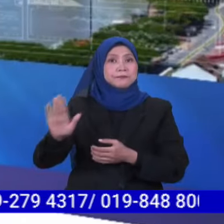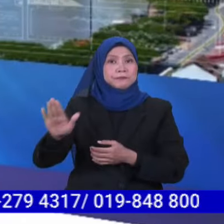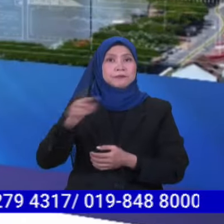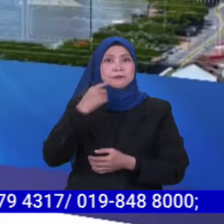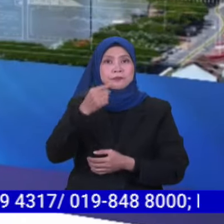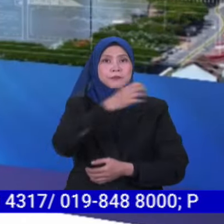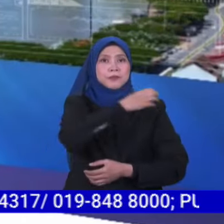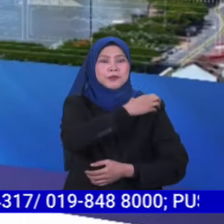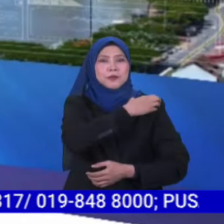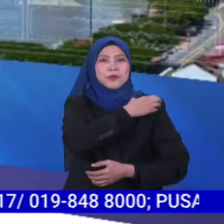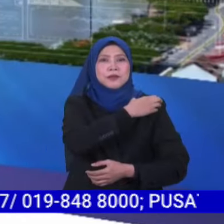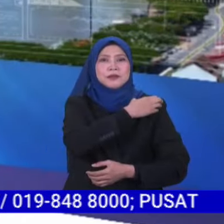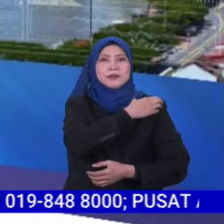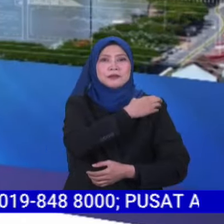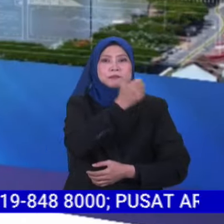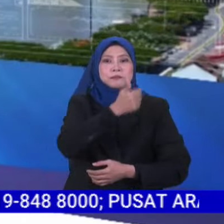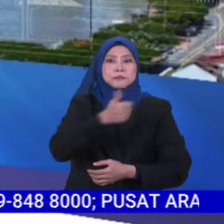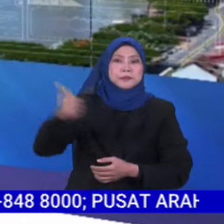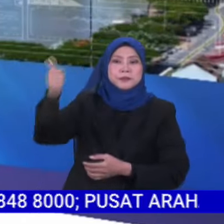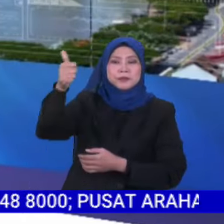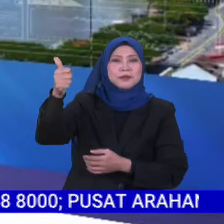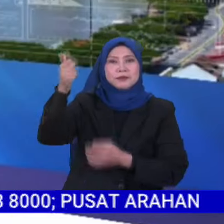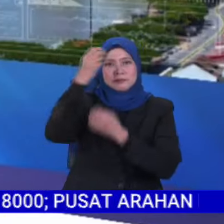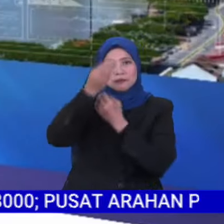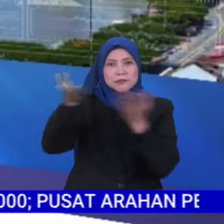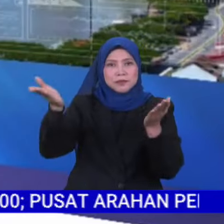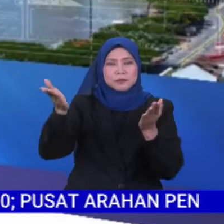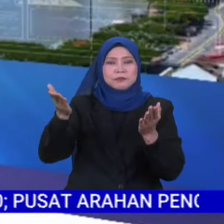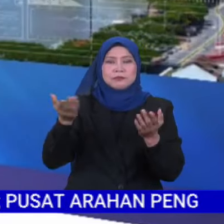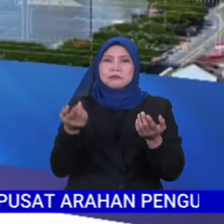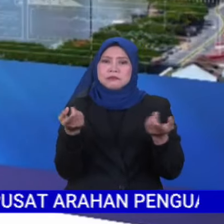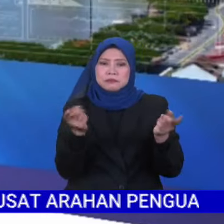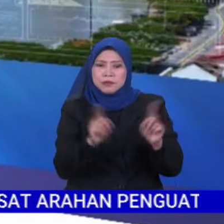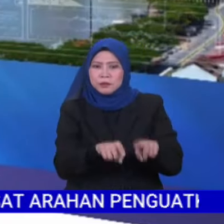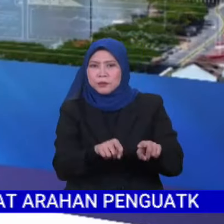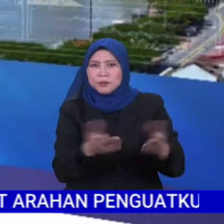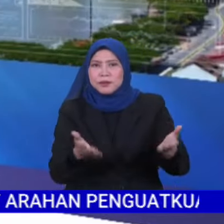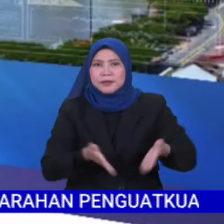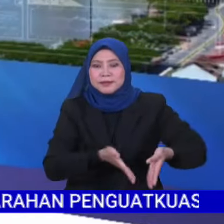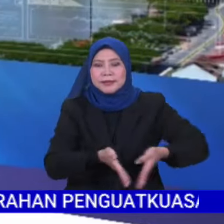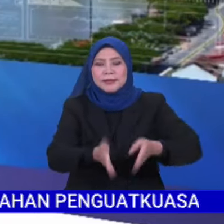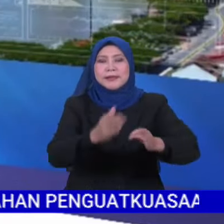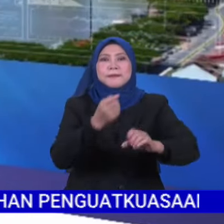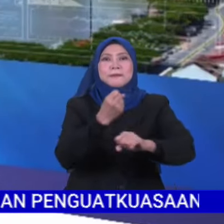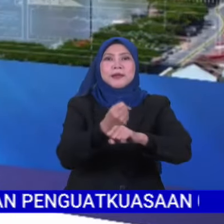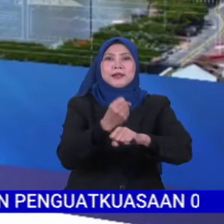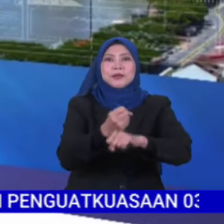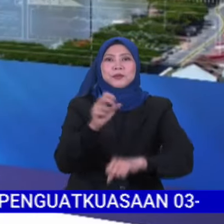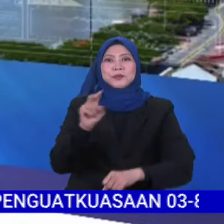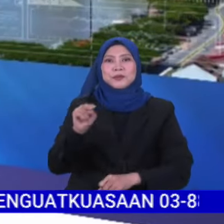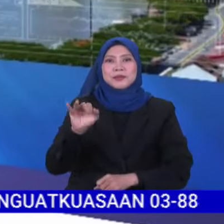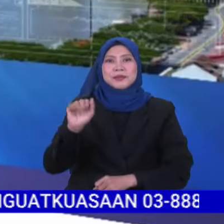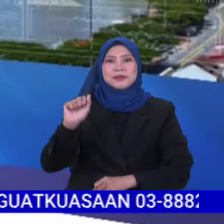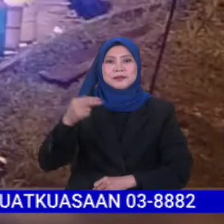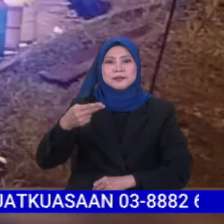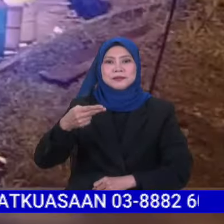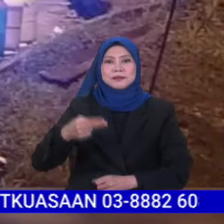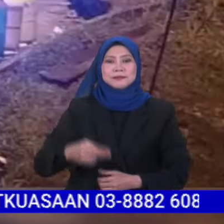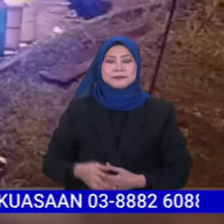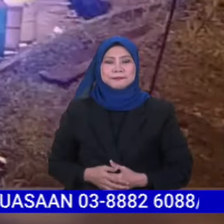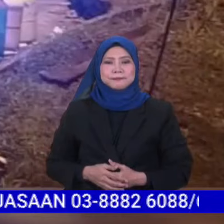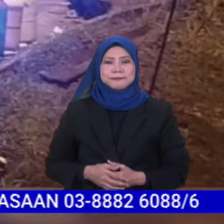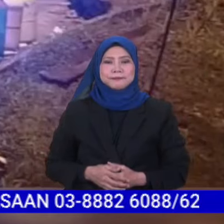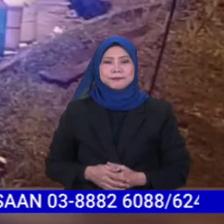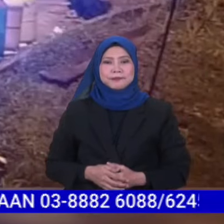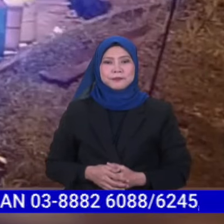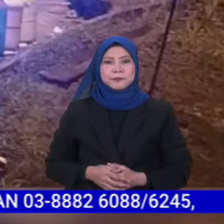pegawai petinggi2 ribenji memaklumkan kejadian itu berlaku di Jalan Batu Nia Hai